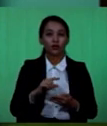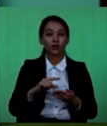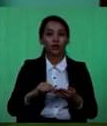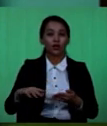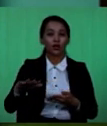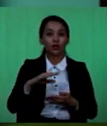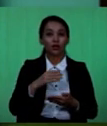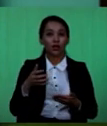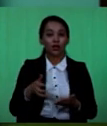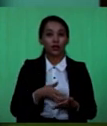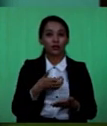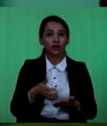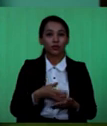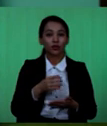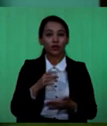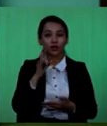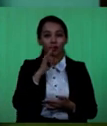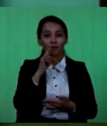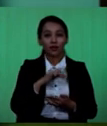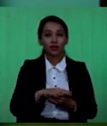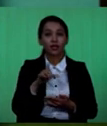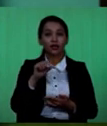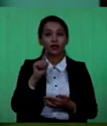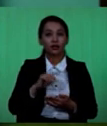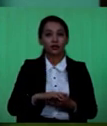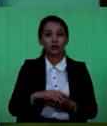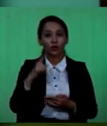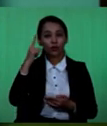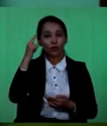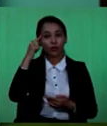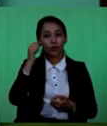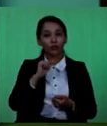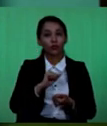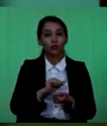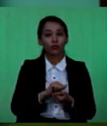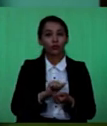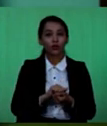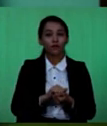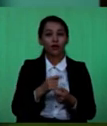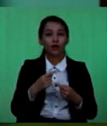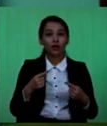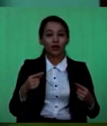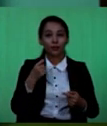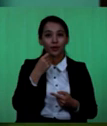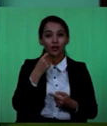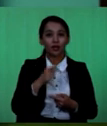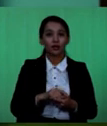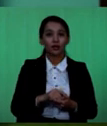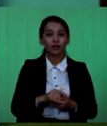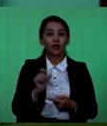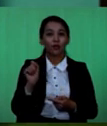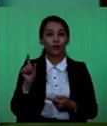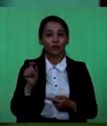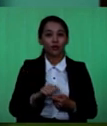ostidan qazib olingan neft, tabiiy gaz, ko'mir, turli rudali metallar va boshqa tabiiy